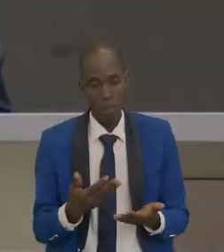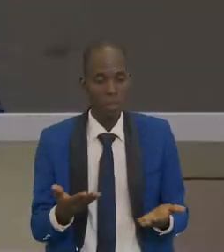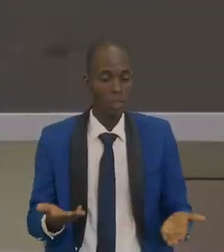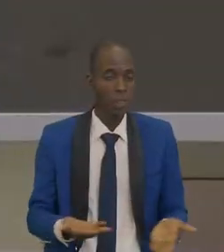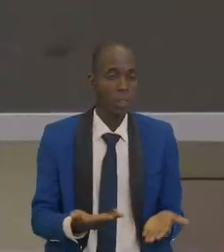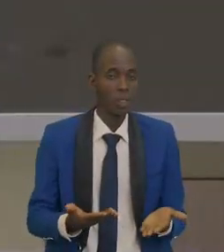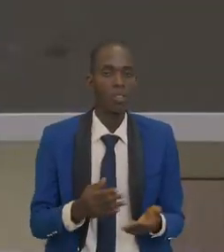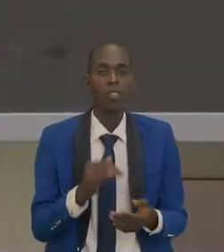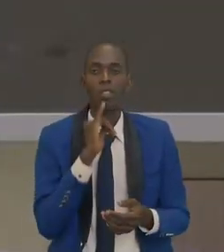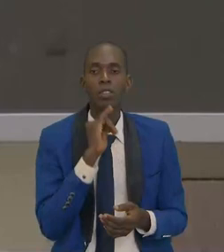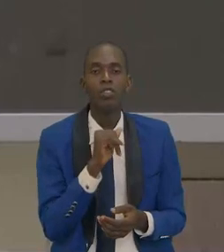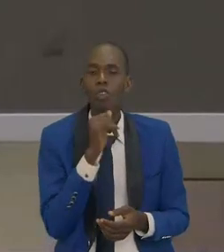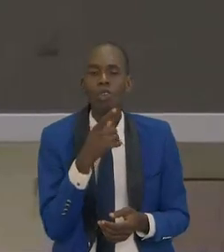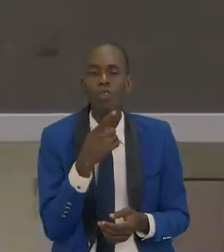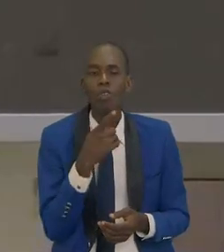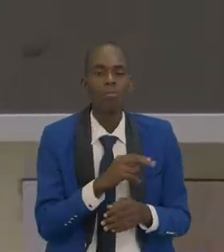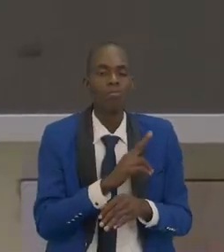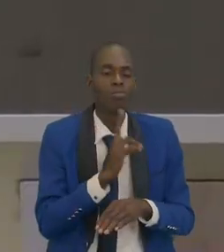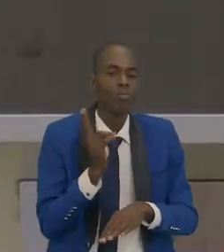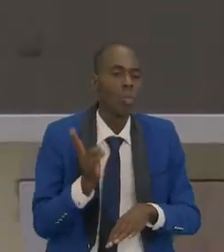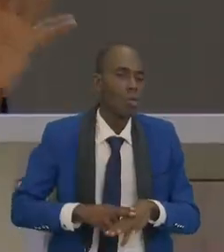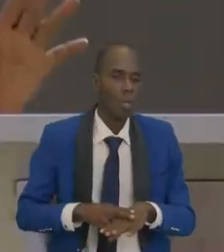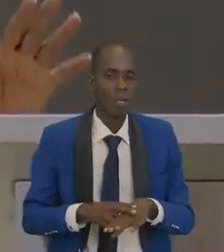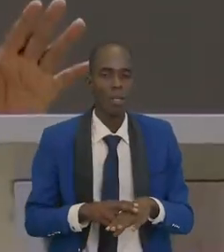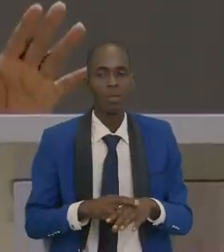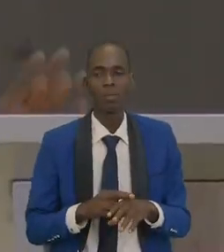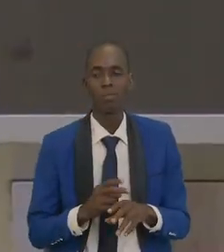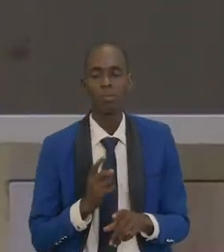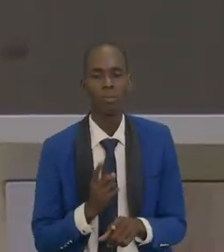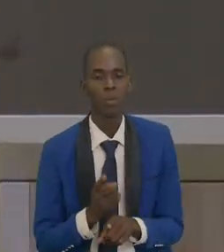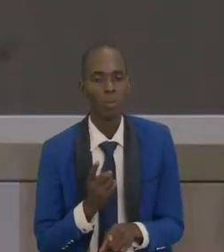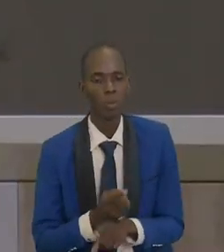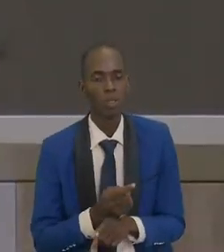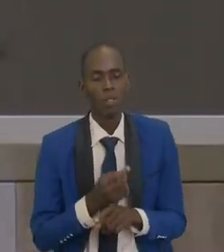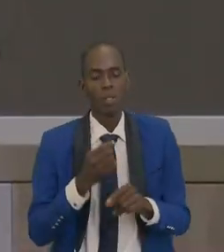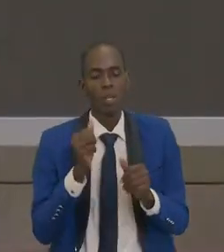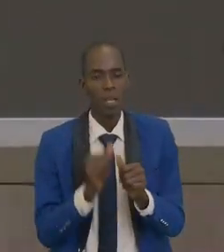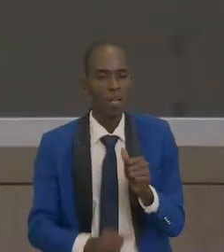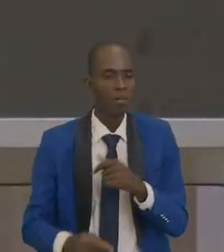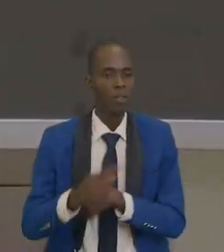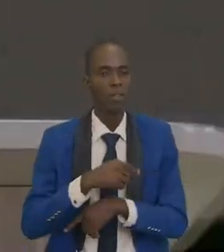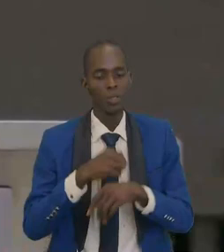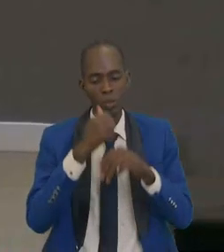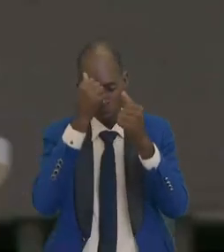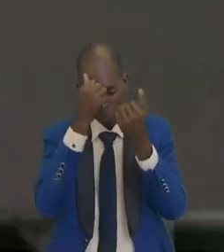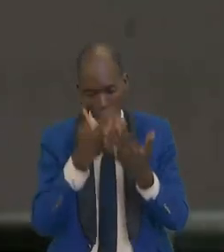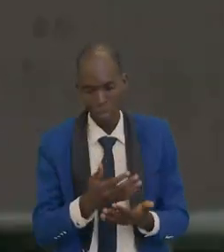parlons, ce n'est pas l'obéissance normale, régulière de chaque jour.